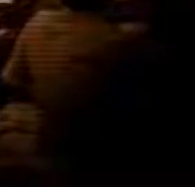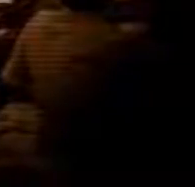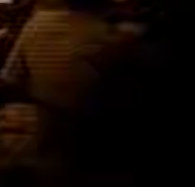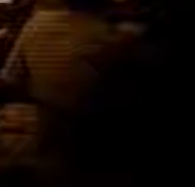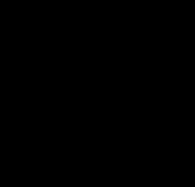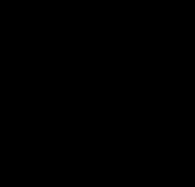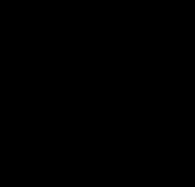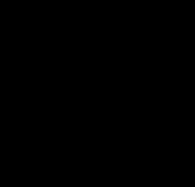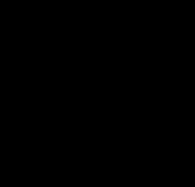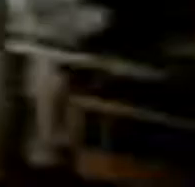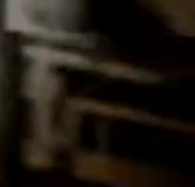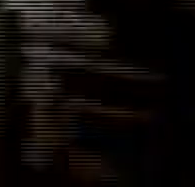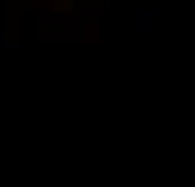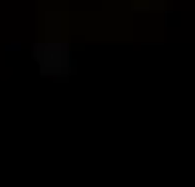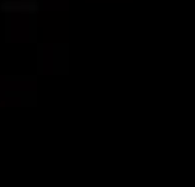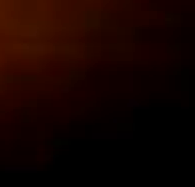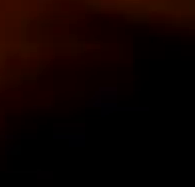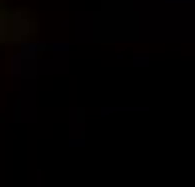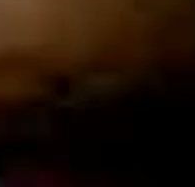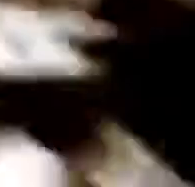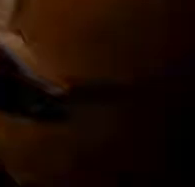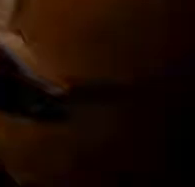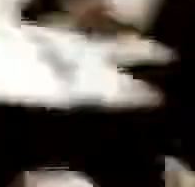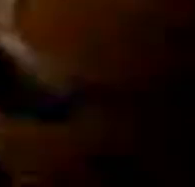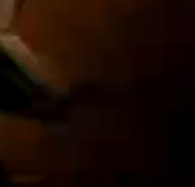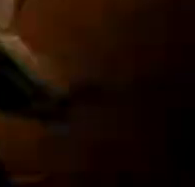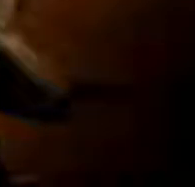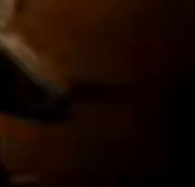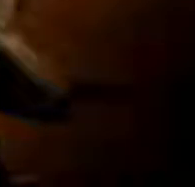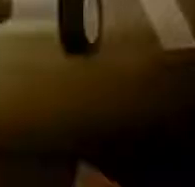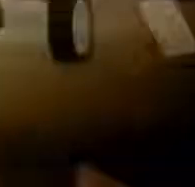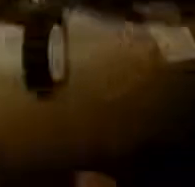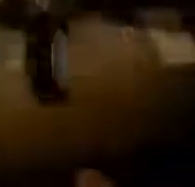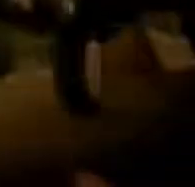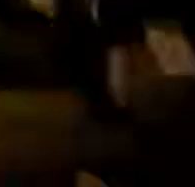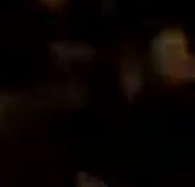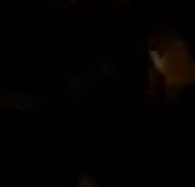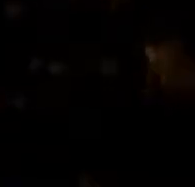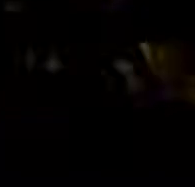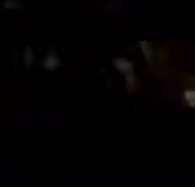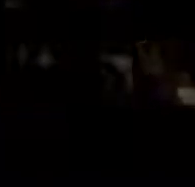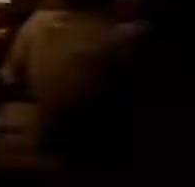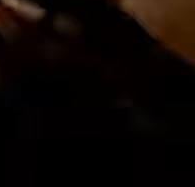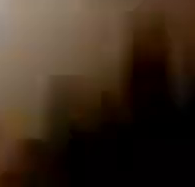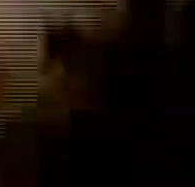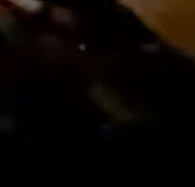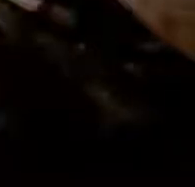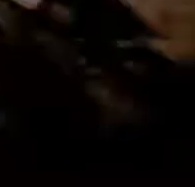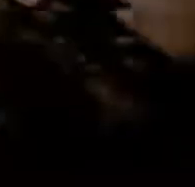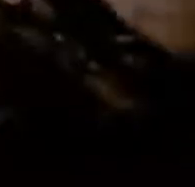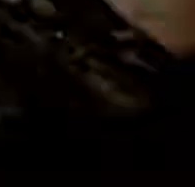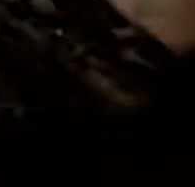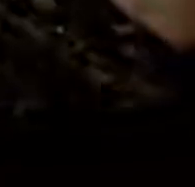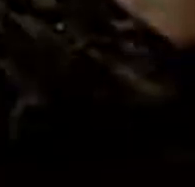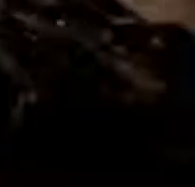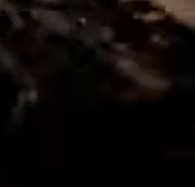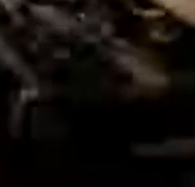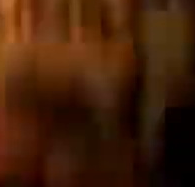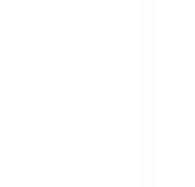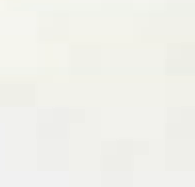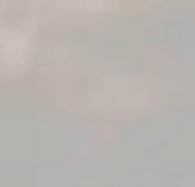magonjwa, ajali, vifo, njaa, vita, vimeutikisa ulimwengu